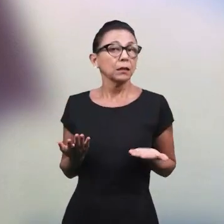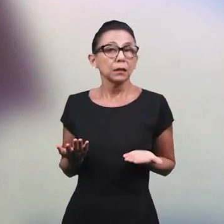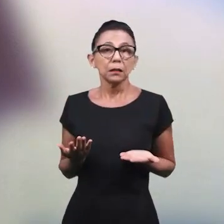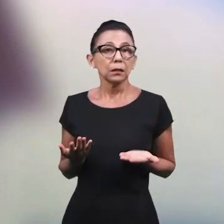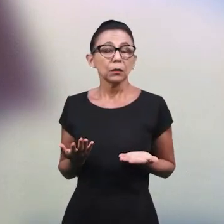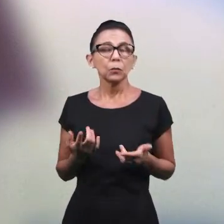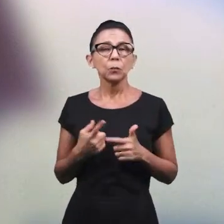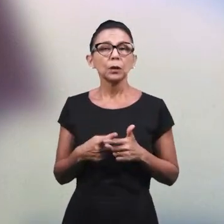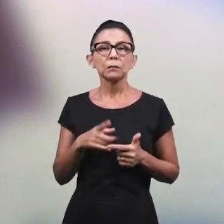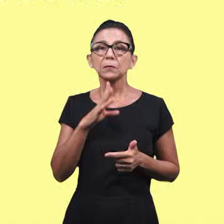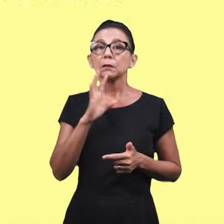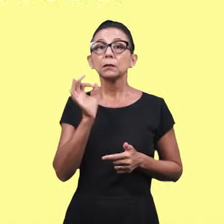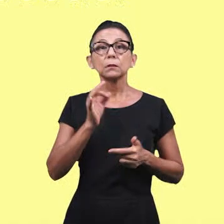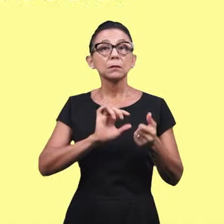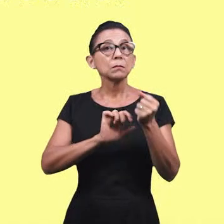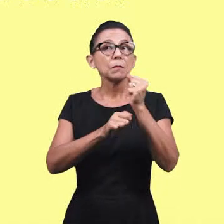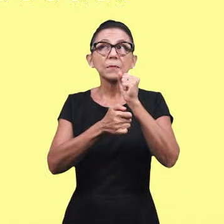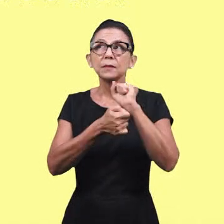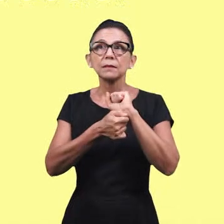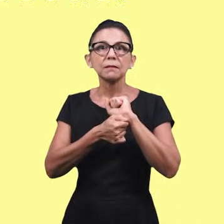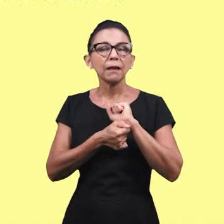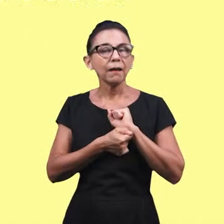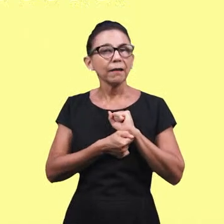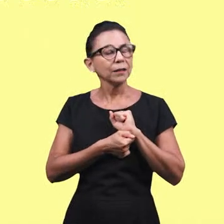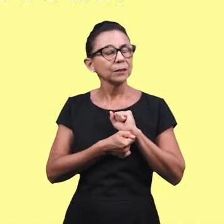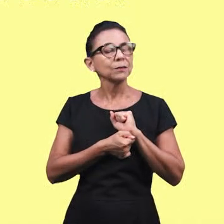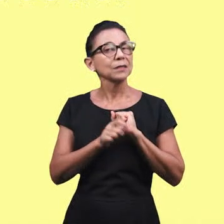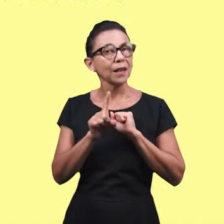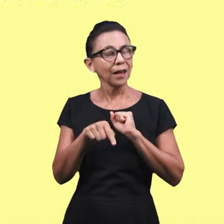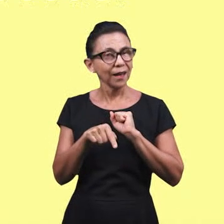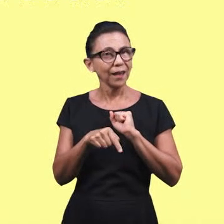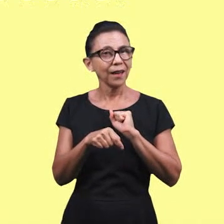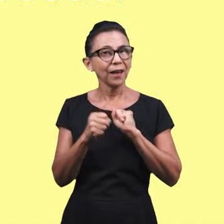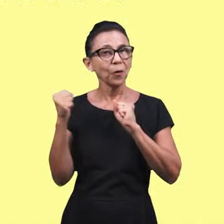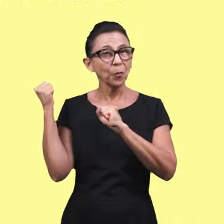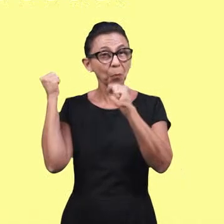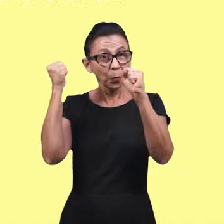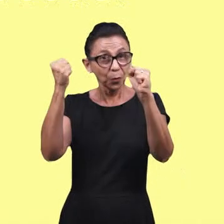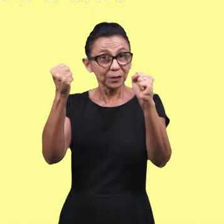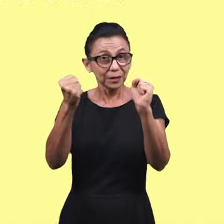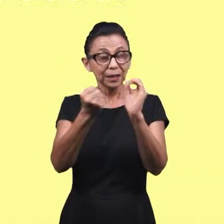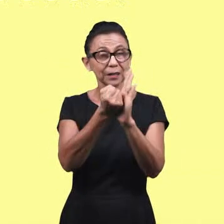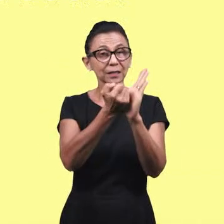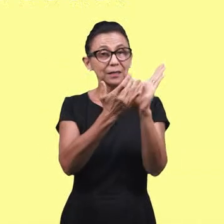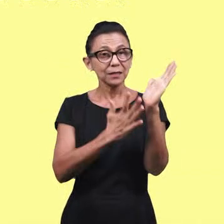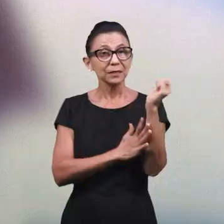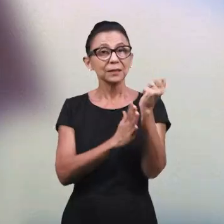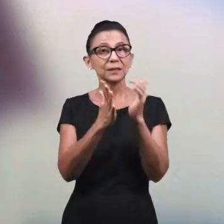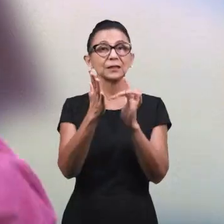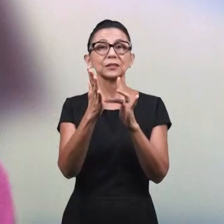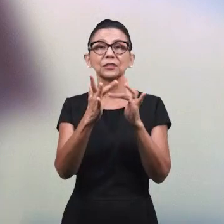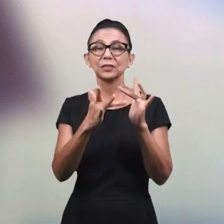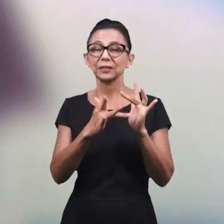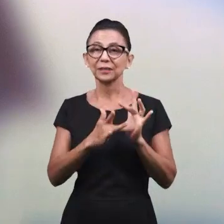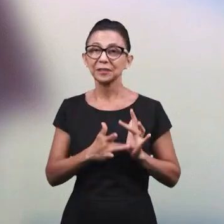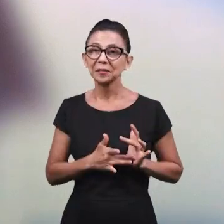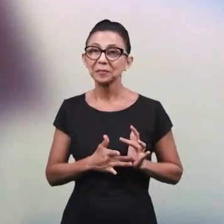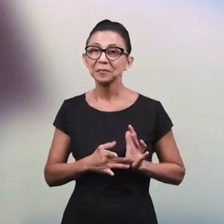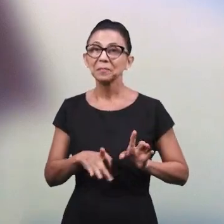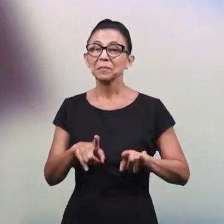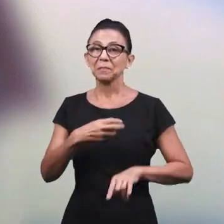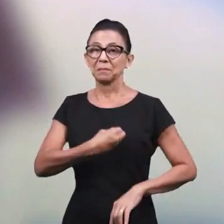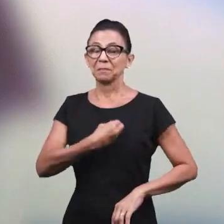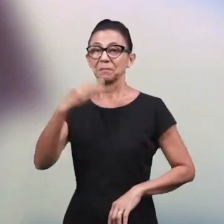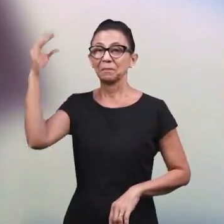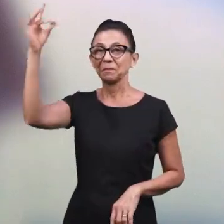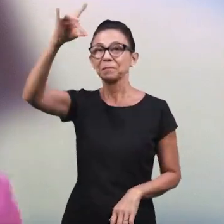ne connaissent pas le mystère. Mais nous savons. Nous connaissons le mystère. Le sang de Jésus et